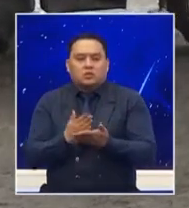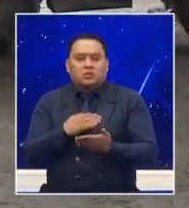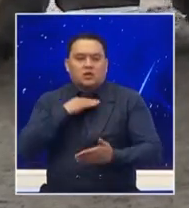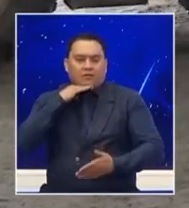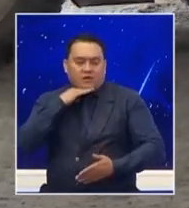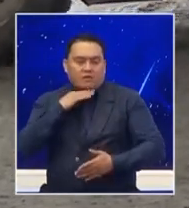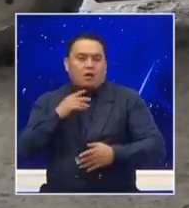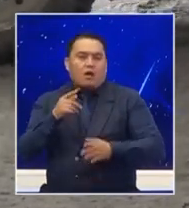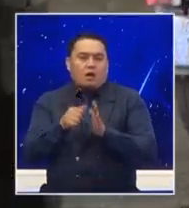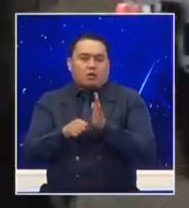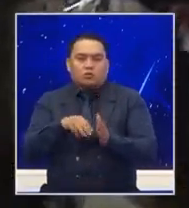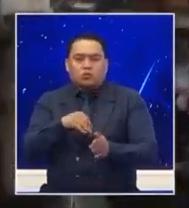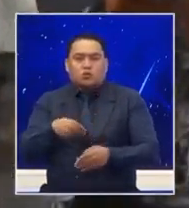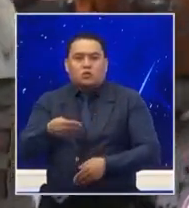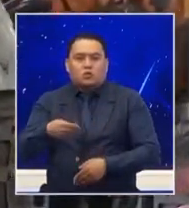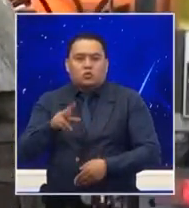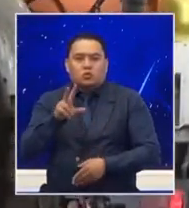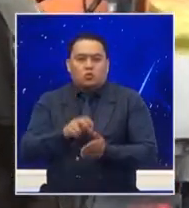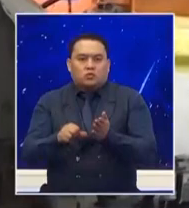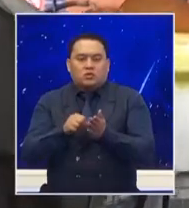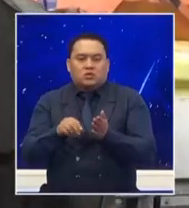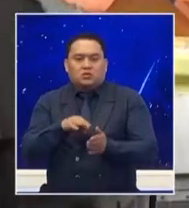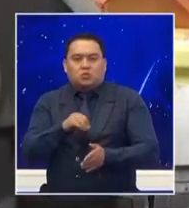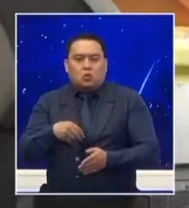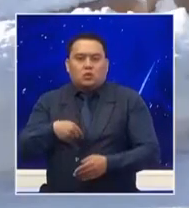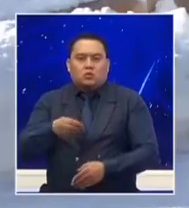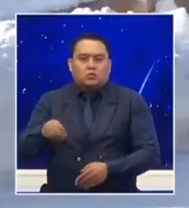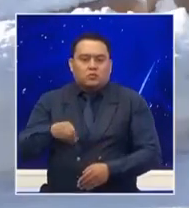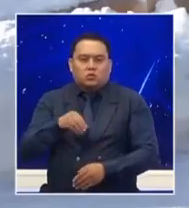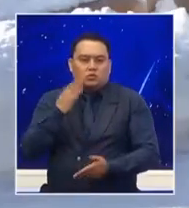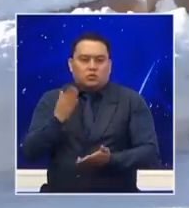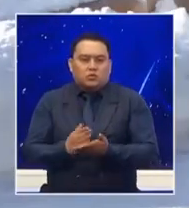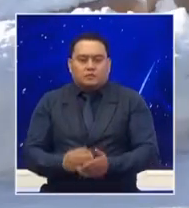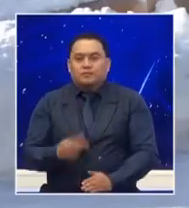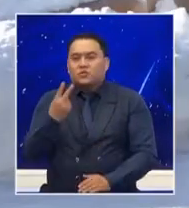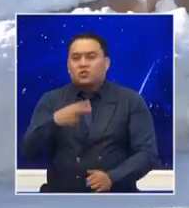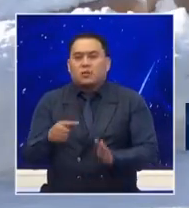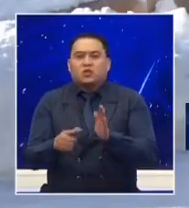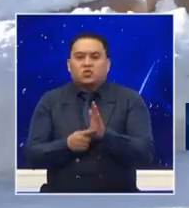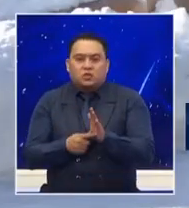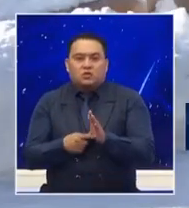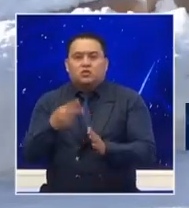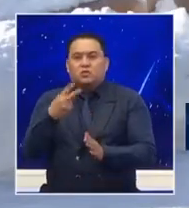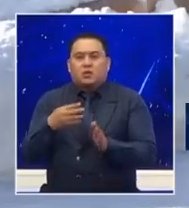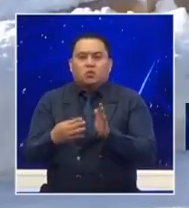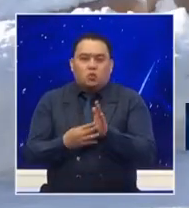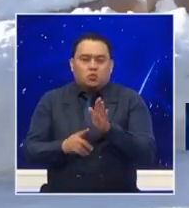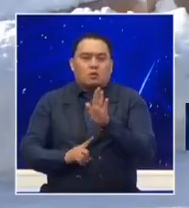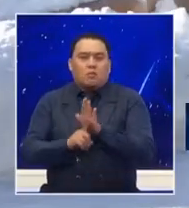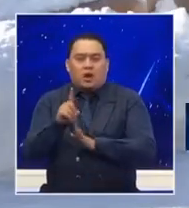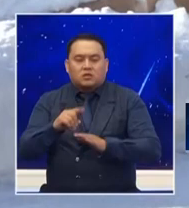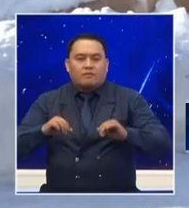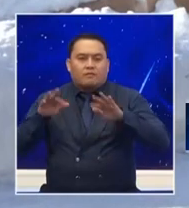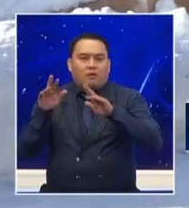отыр. 600 тонна тұз, 980 тонна құм қоймада. 27-сінен 29 аралығында жауған